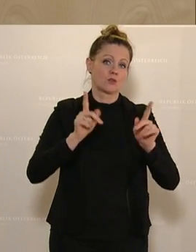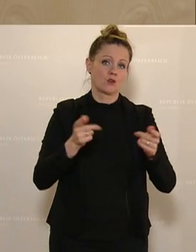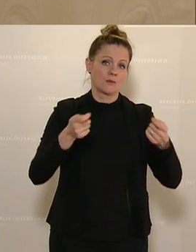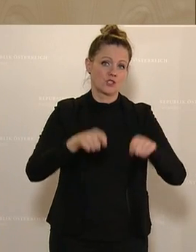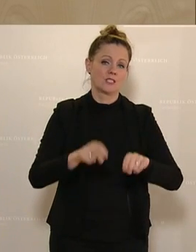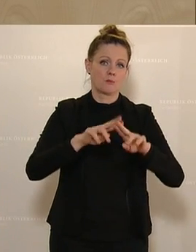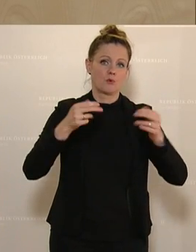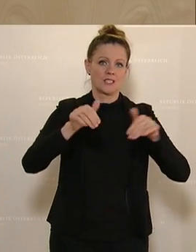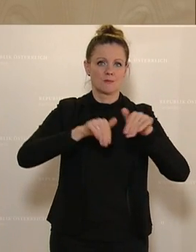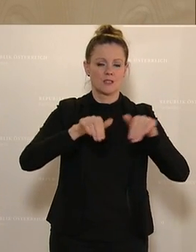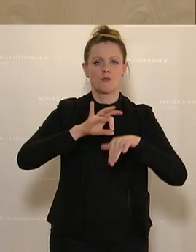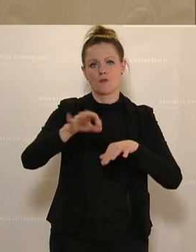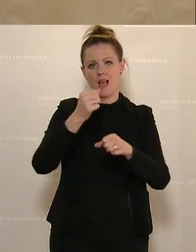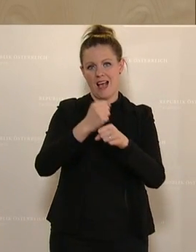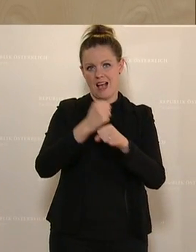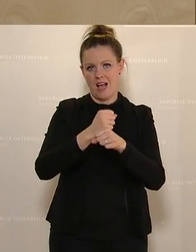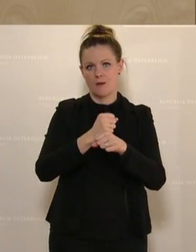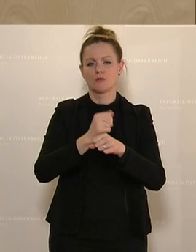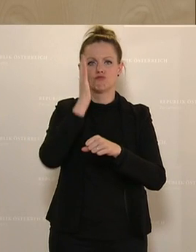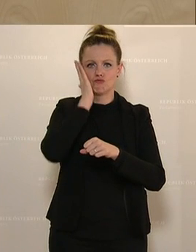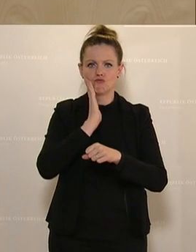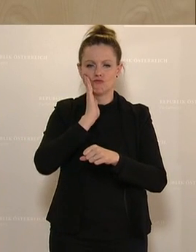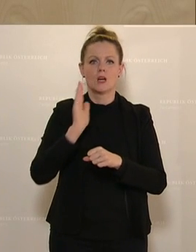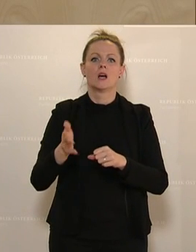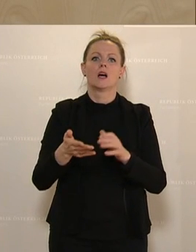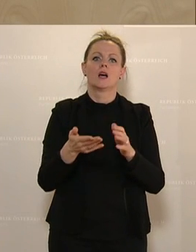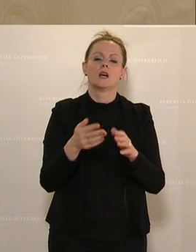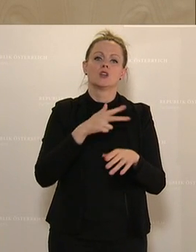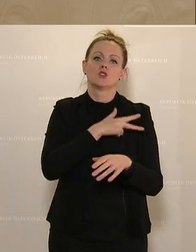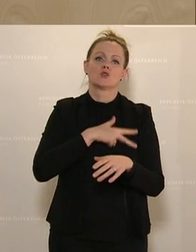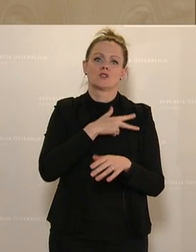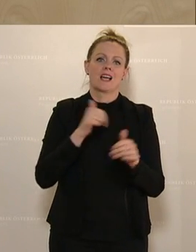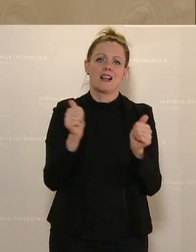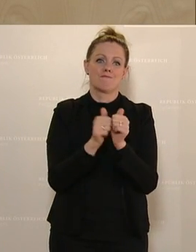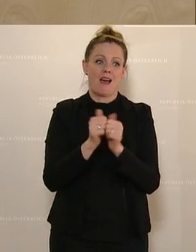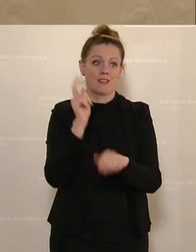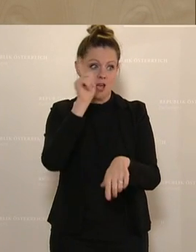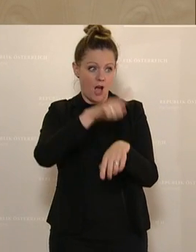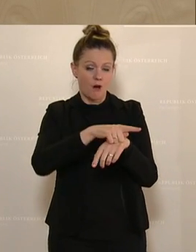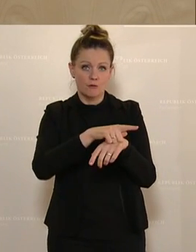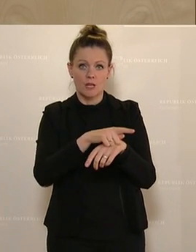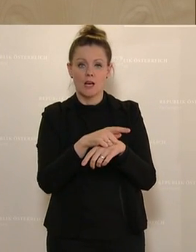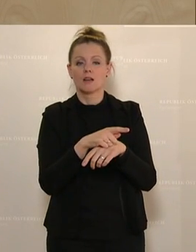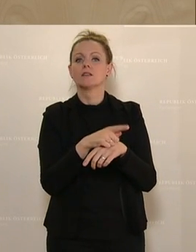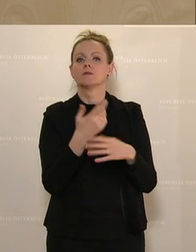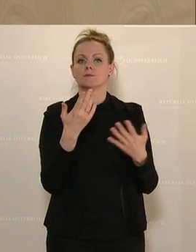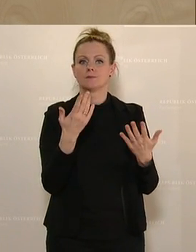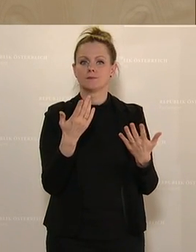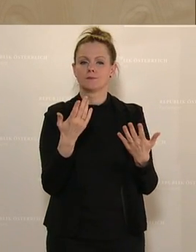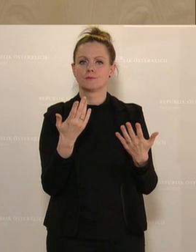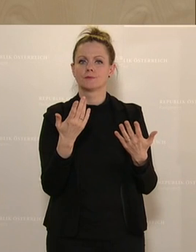beschließen, der Bundesminister für Arbeit wird aufgefordert, die Sozialpartner damit zu beauftragen, dass im Zuge der